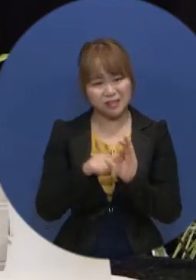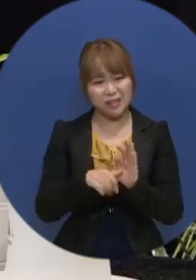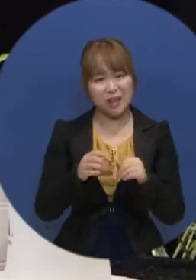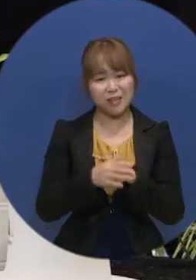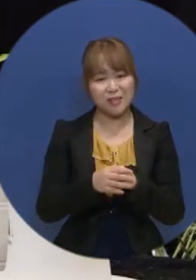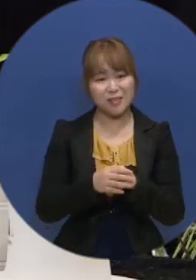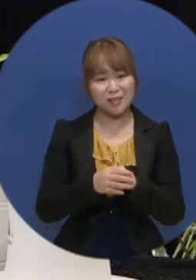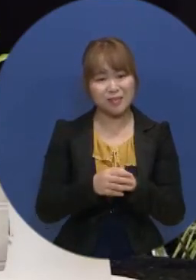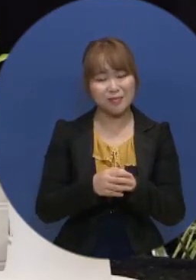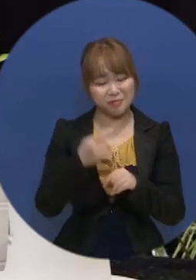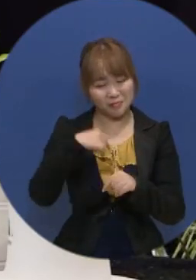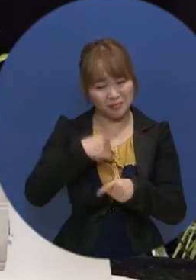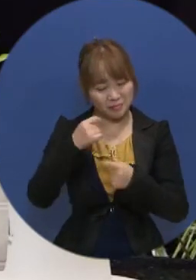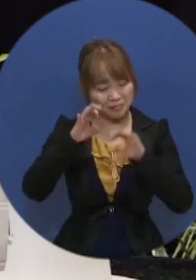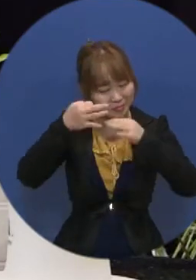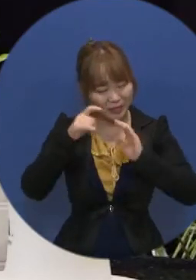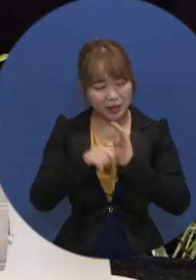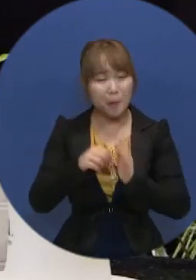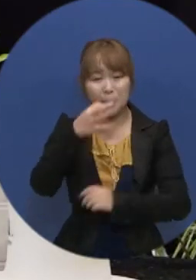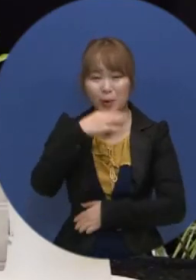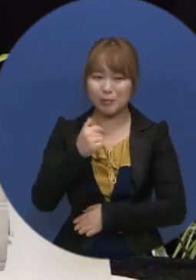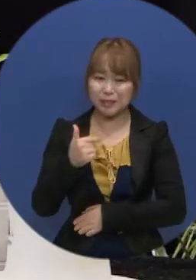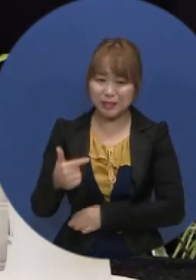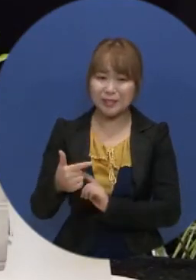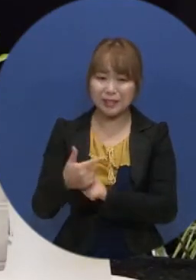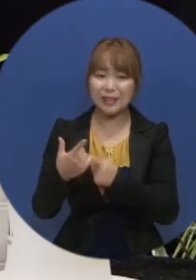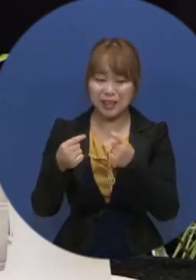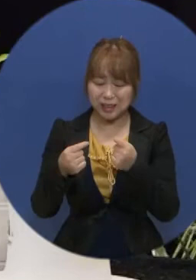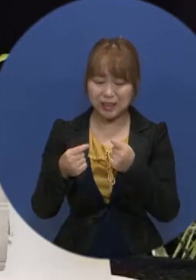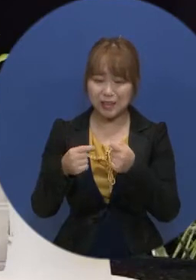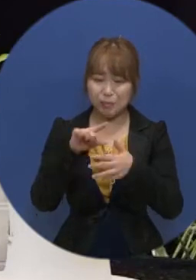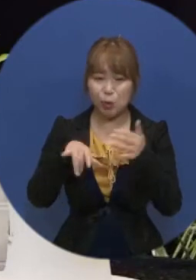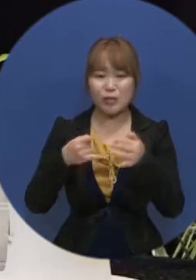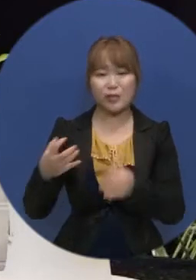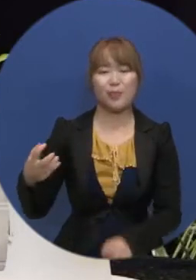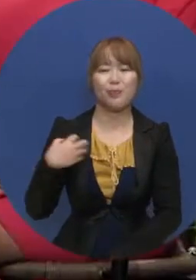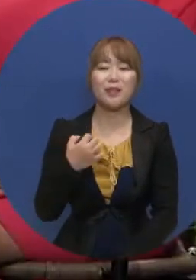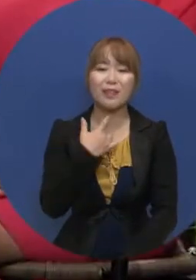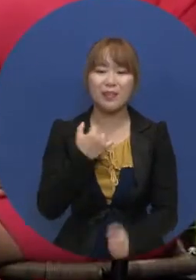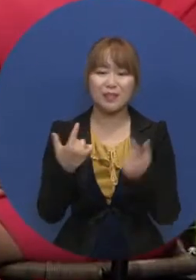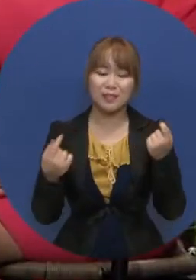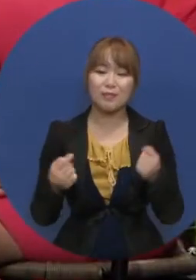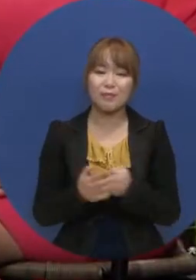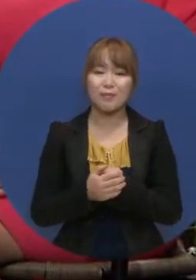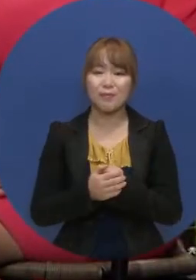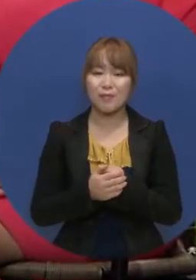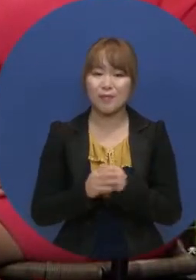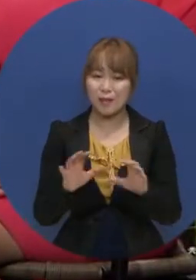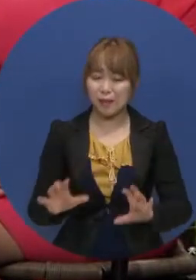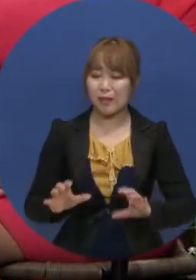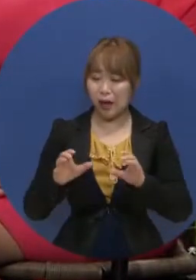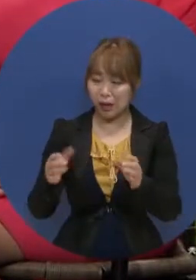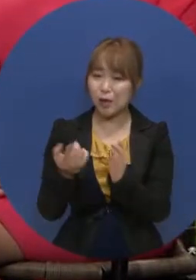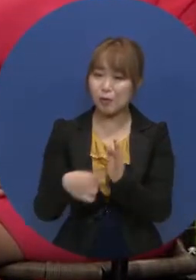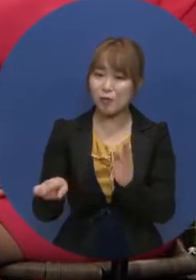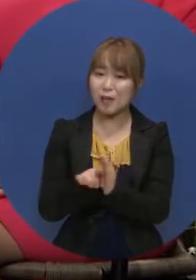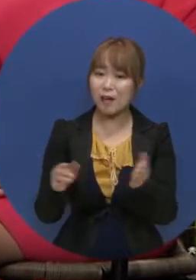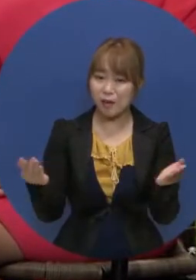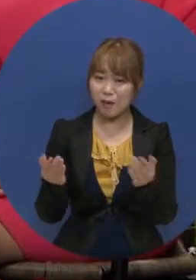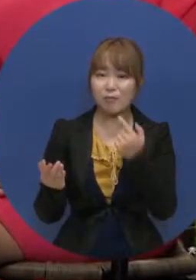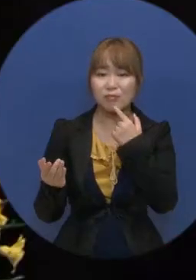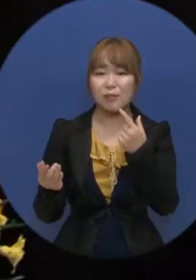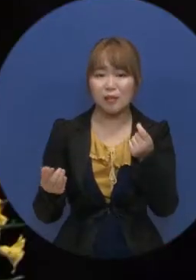나름대로 보람 있는 네네. 그런 프로젝트를 맡은 적이 있었습니다. 네네. 나라를 위한 일들이잖아요.